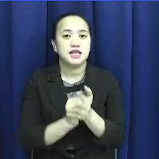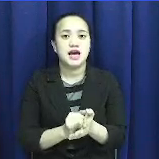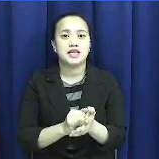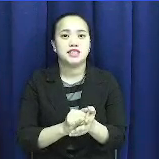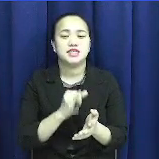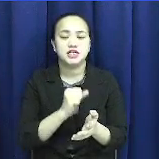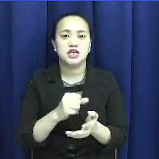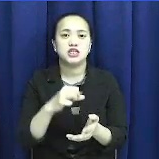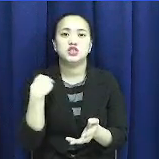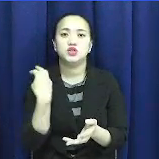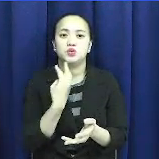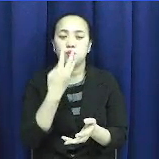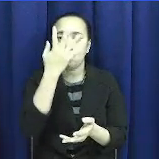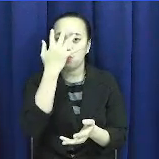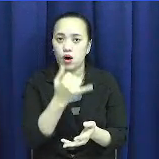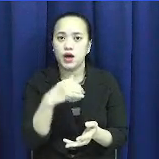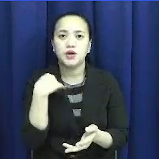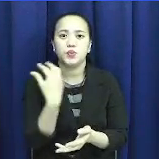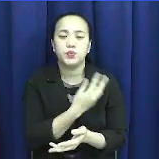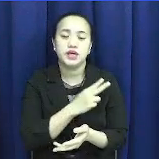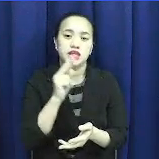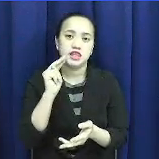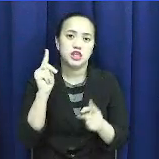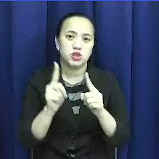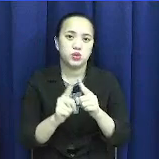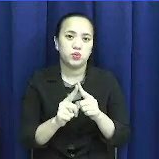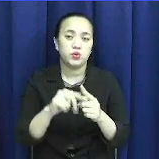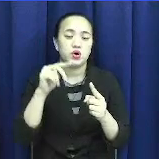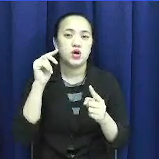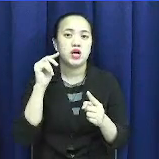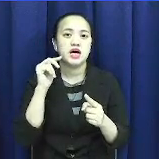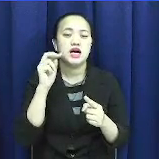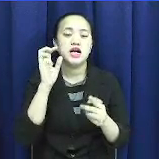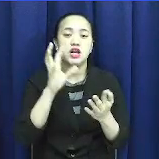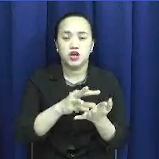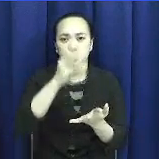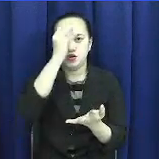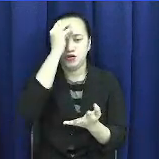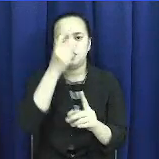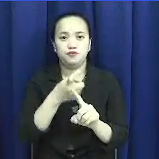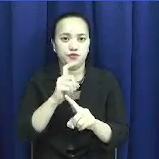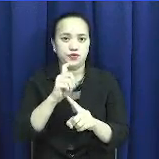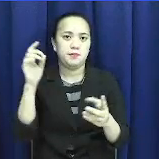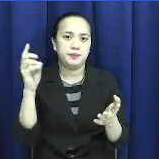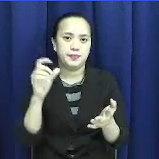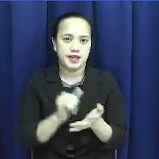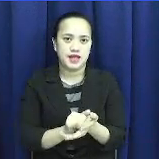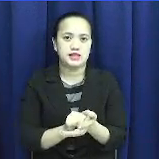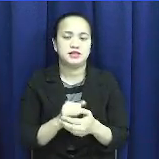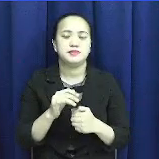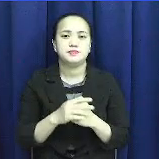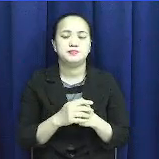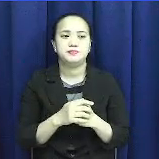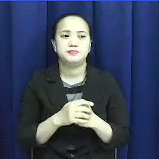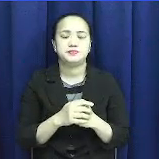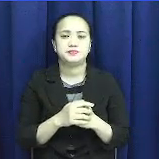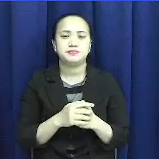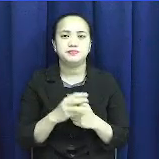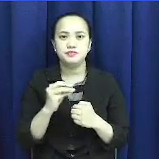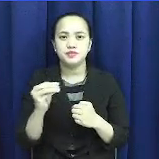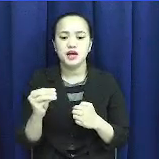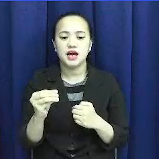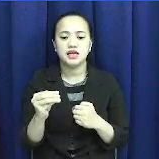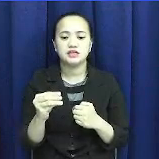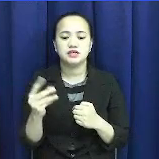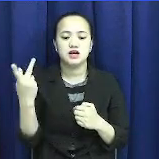iba. At hindi po tayo magiging katulad po ng iba na kung ano yung uso, nandoon sila, kapag laos na yon, lilipat na naman sa